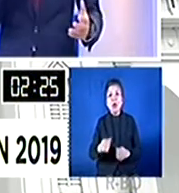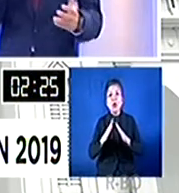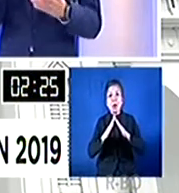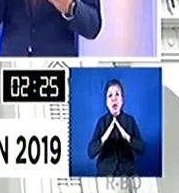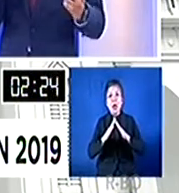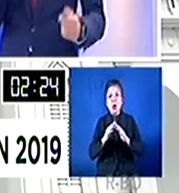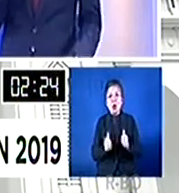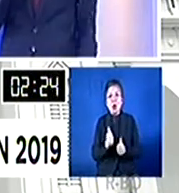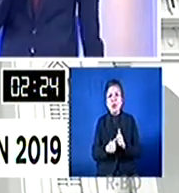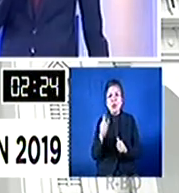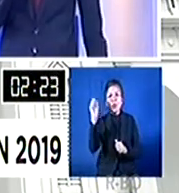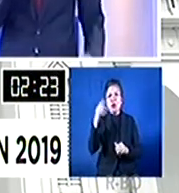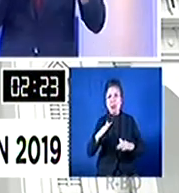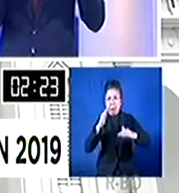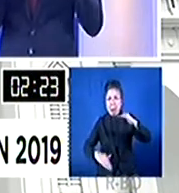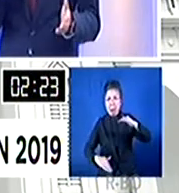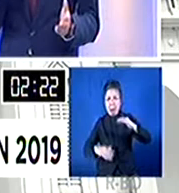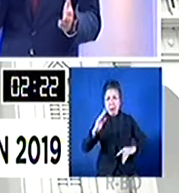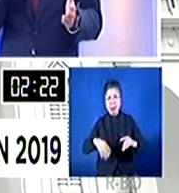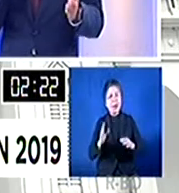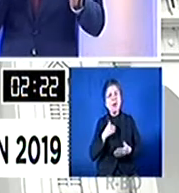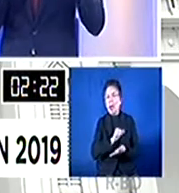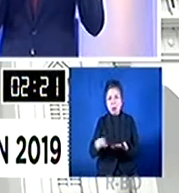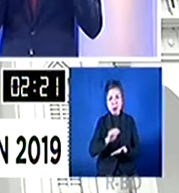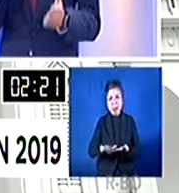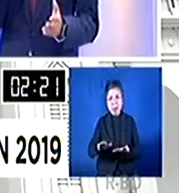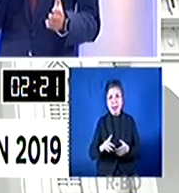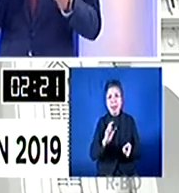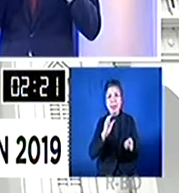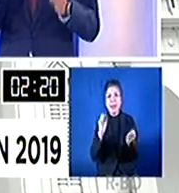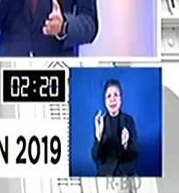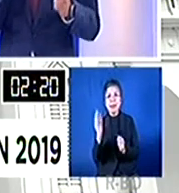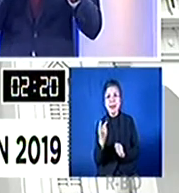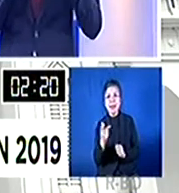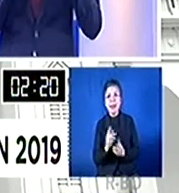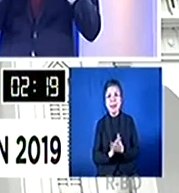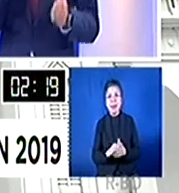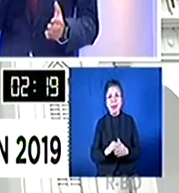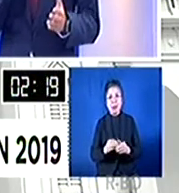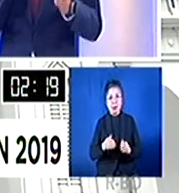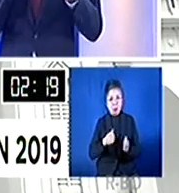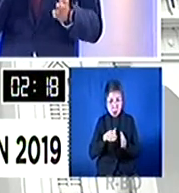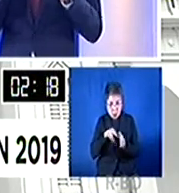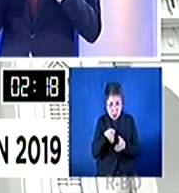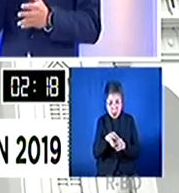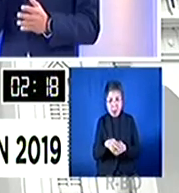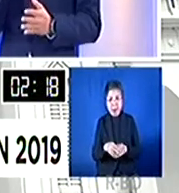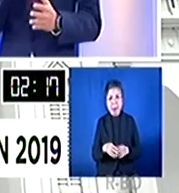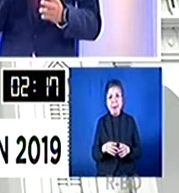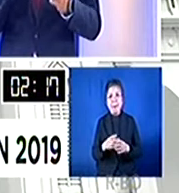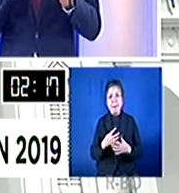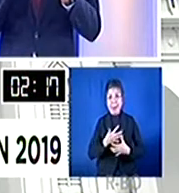nasional tersebut sangat tidak berkeadilan. Kami akan hapuskan. Kami gantikan dengan penelusuran minat dan